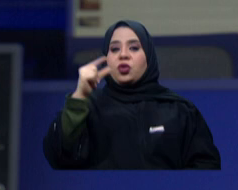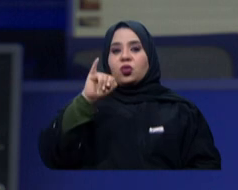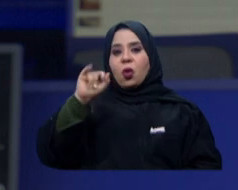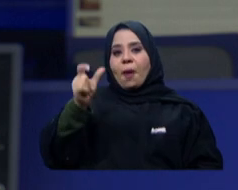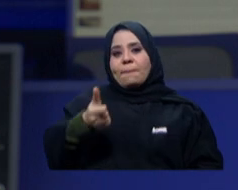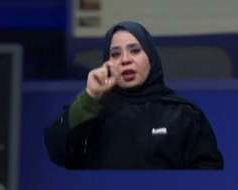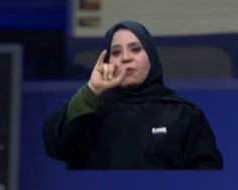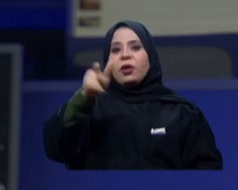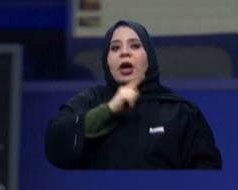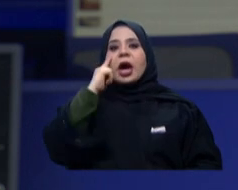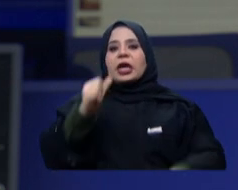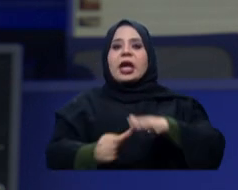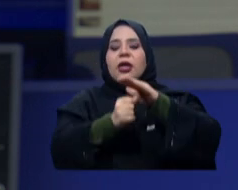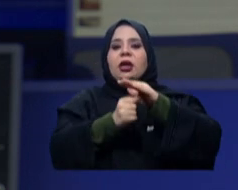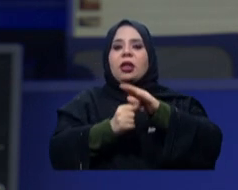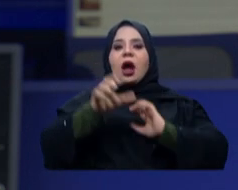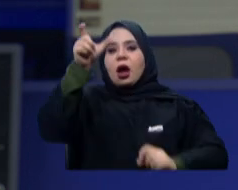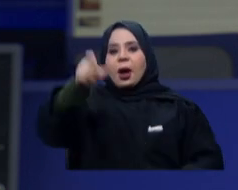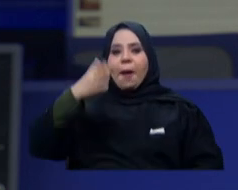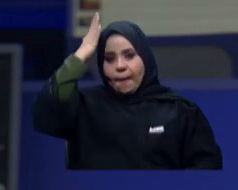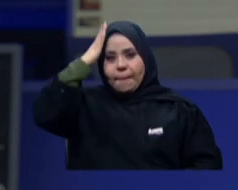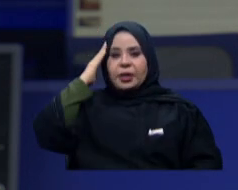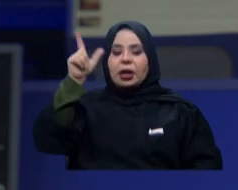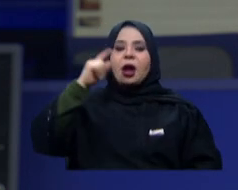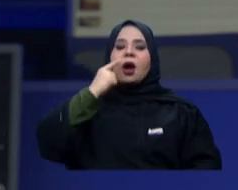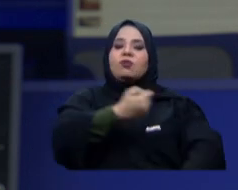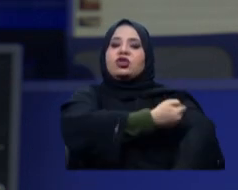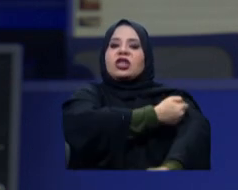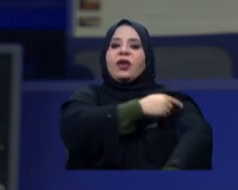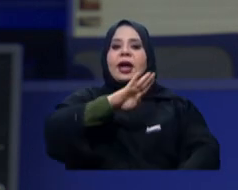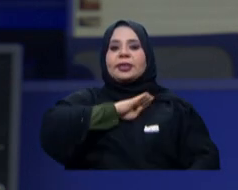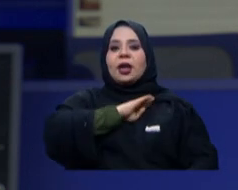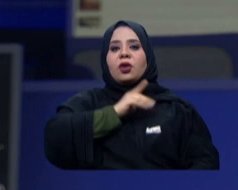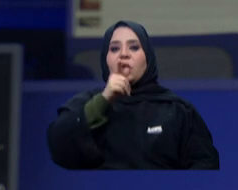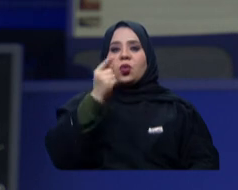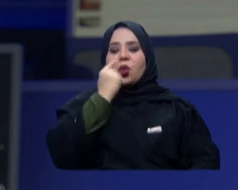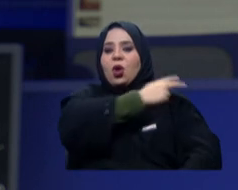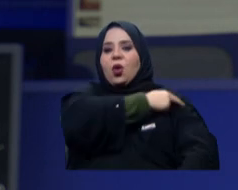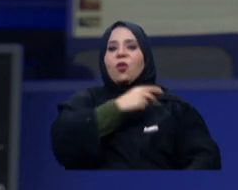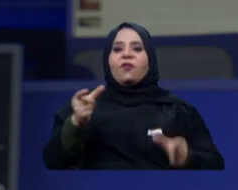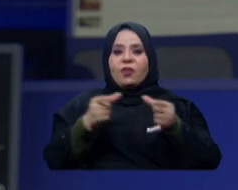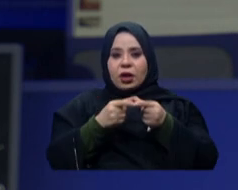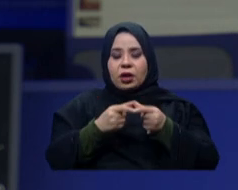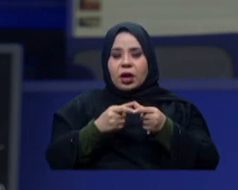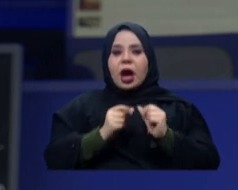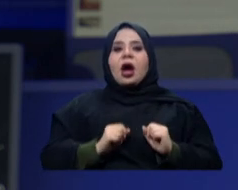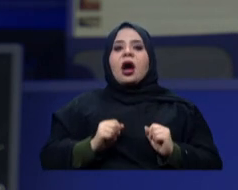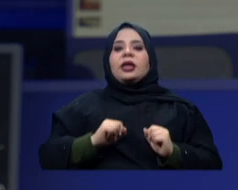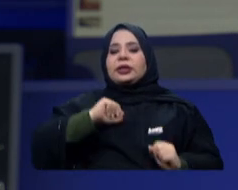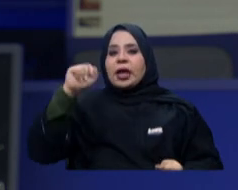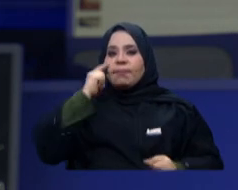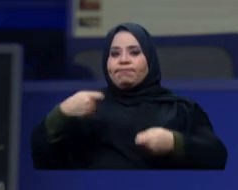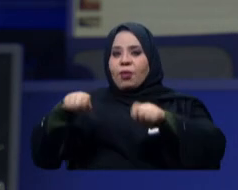مناف القحطاني استشاري الأمراض المعدية بالمستشفى العسكري وعضو الفريق الوطني للتصدي لفيروس كورونا كوفيد